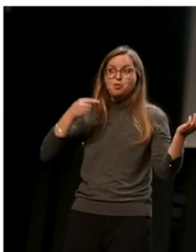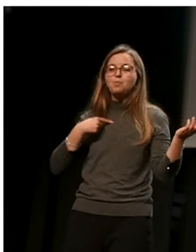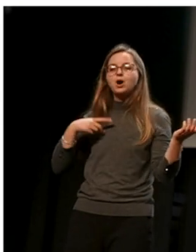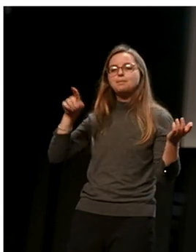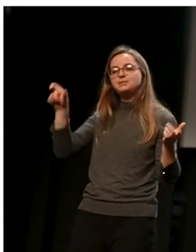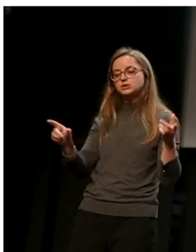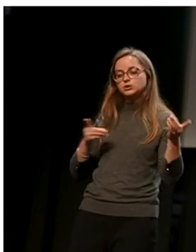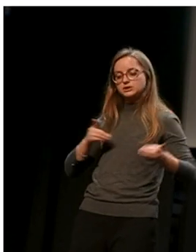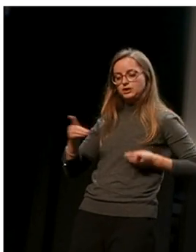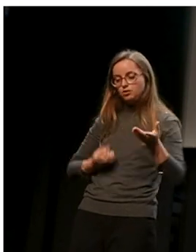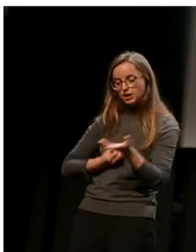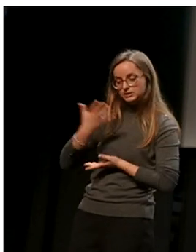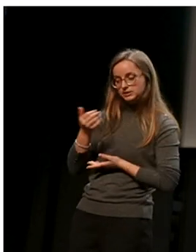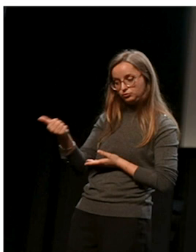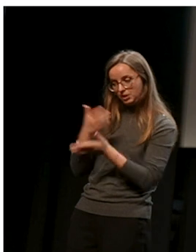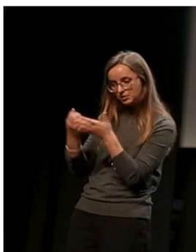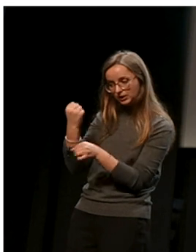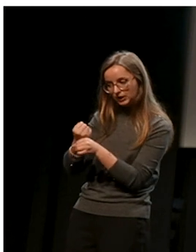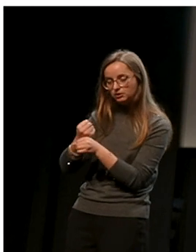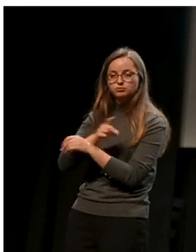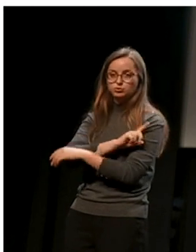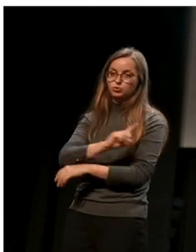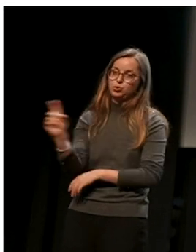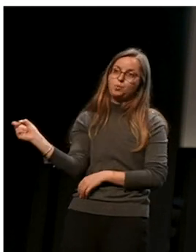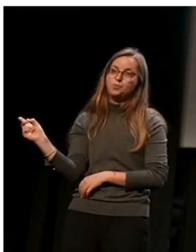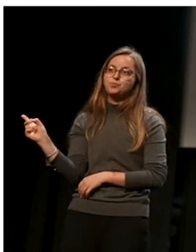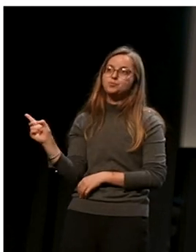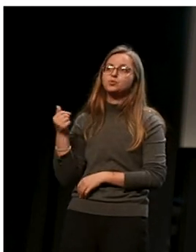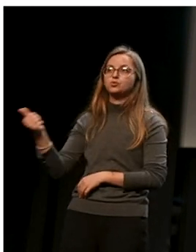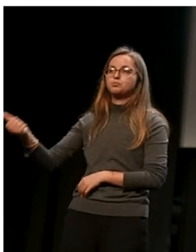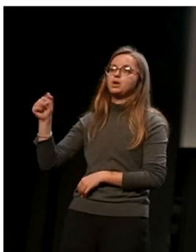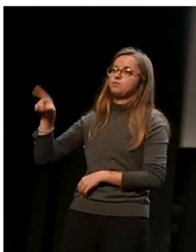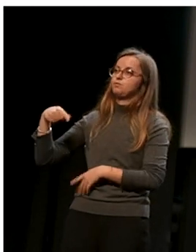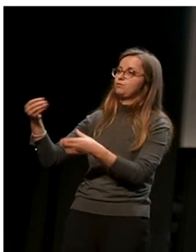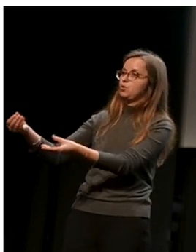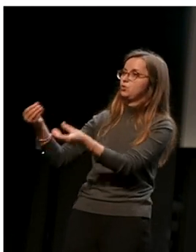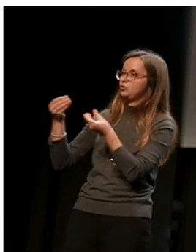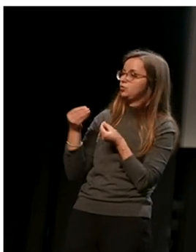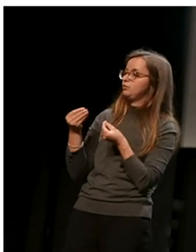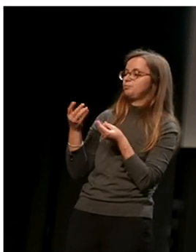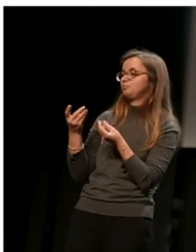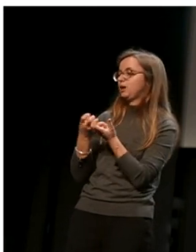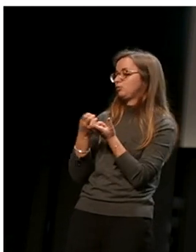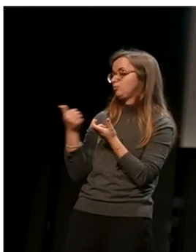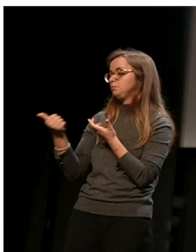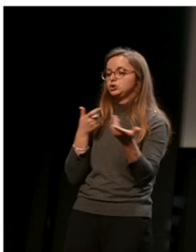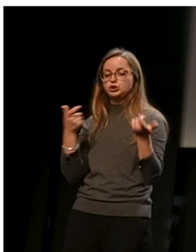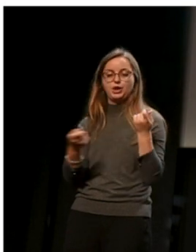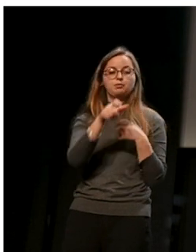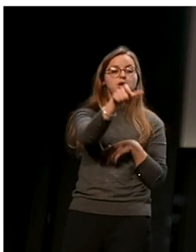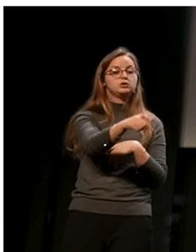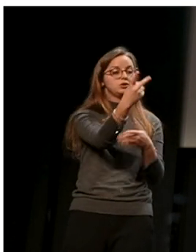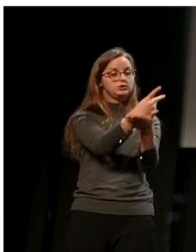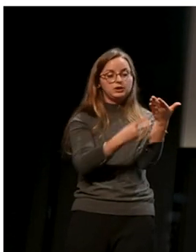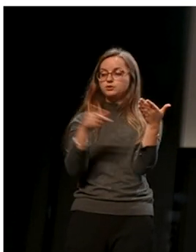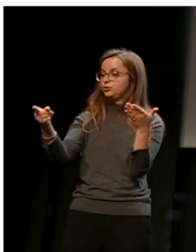pas là pour créer quoi que ce soit. Voilà. Il est là pour accorder un illustrateur, avec un univers,